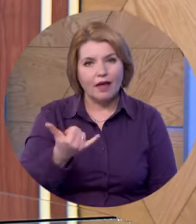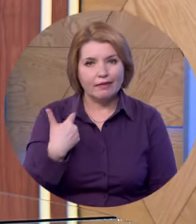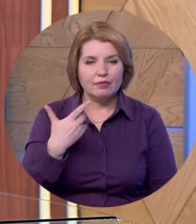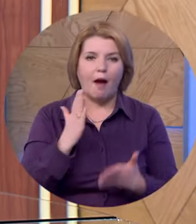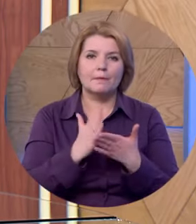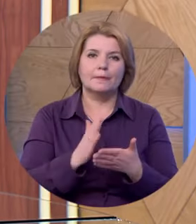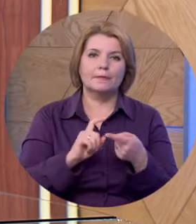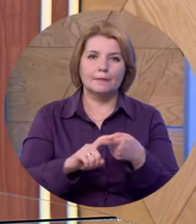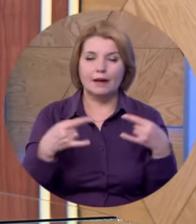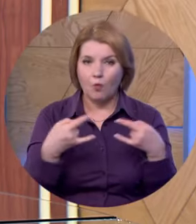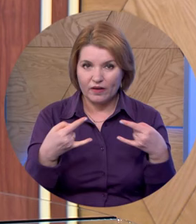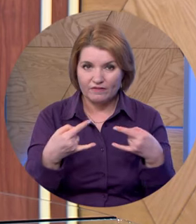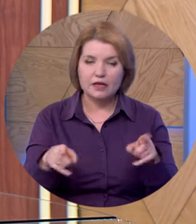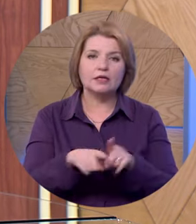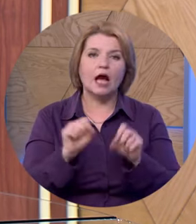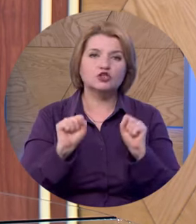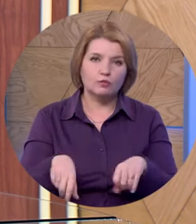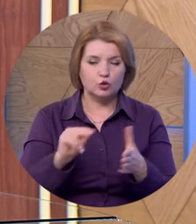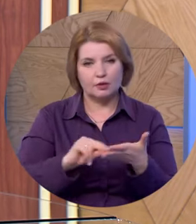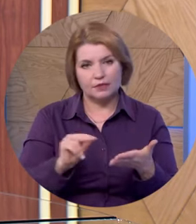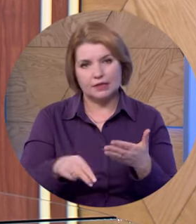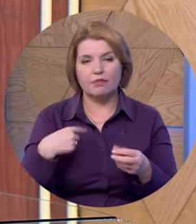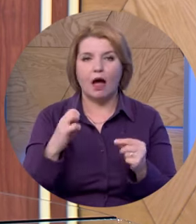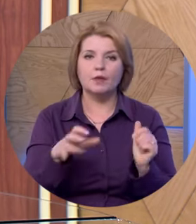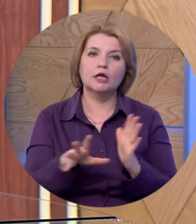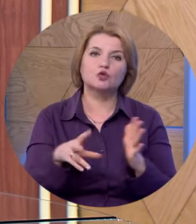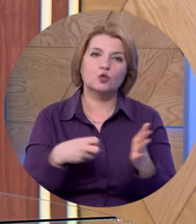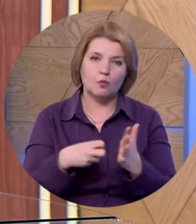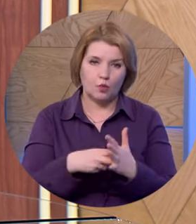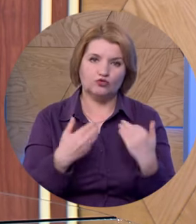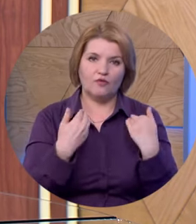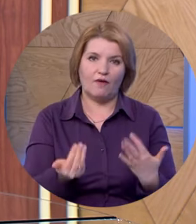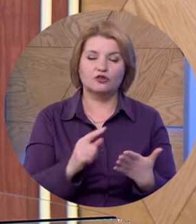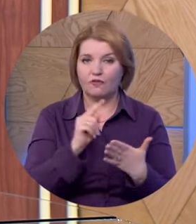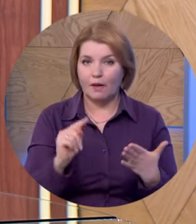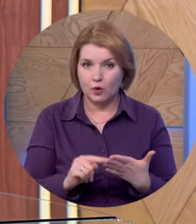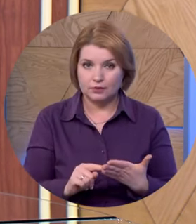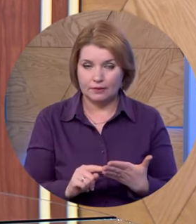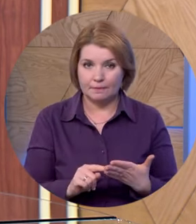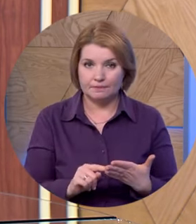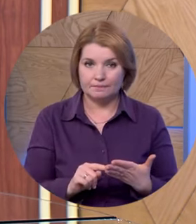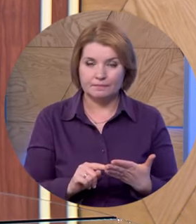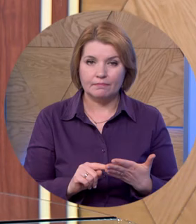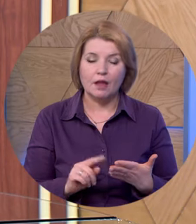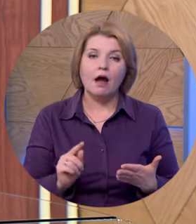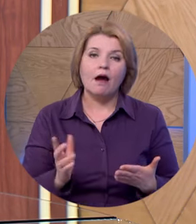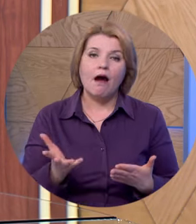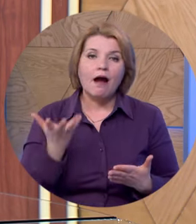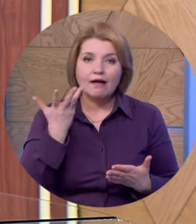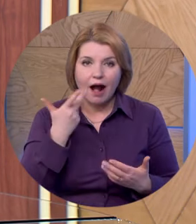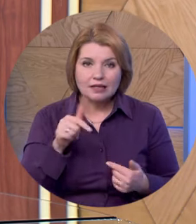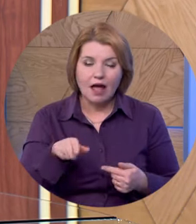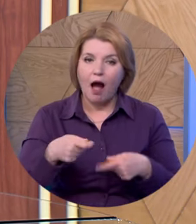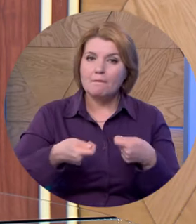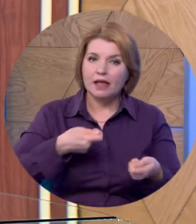Это телефон прямого эфира. Вы также можете написать на адрес электронной почты polza@topospo.tv. Когда